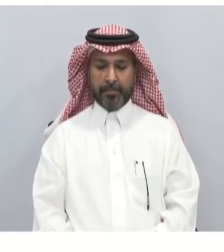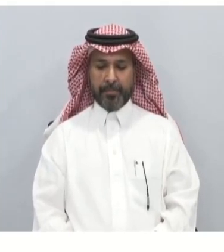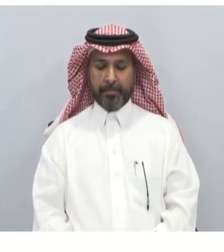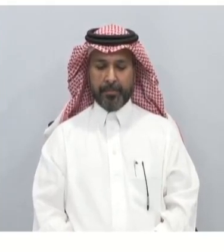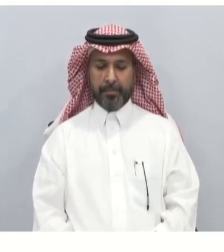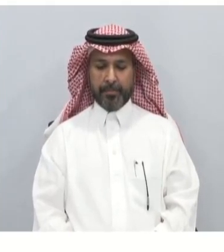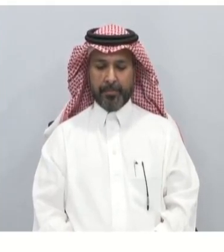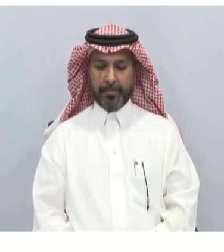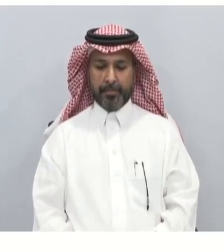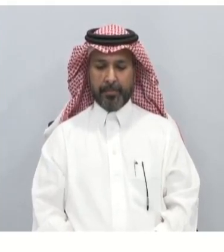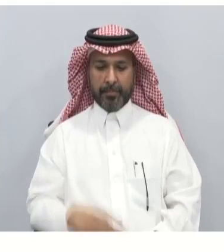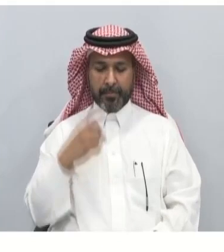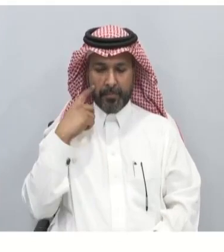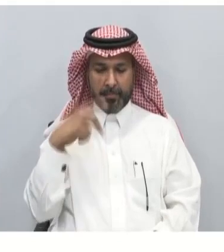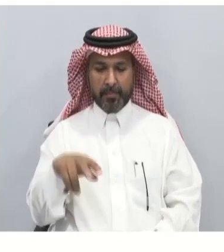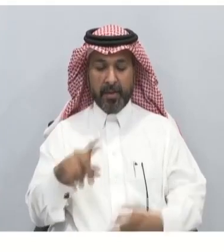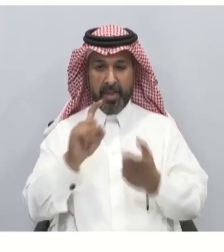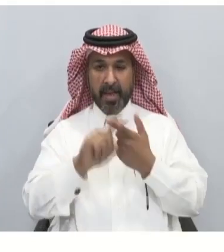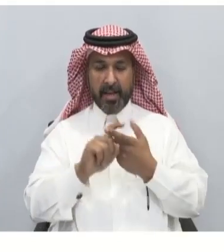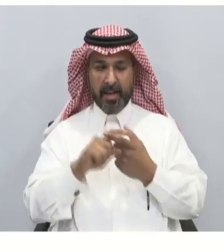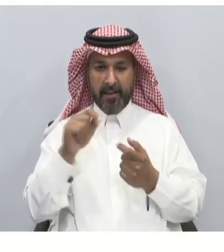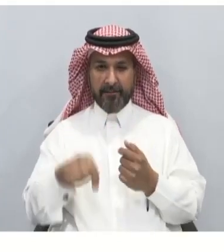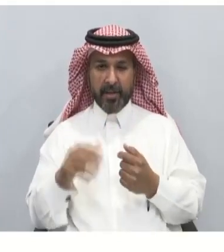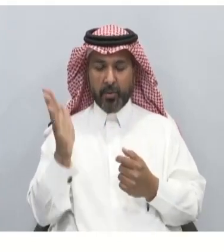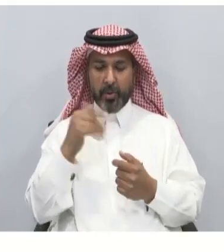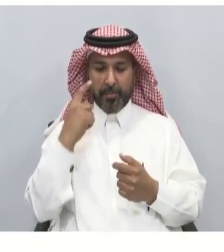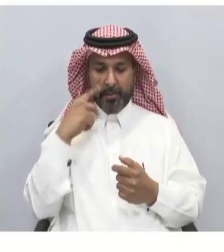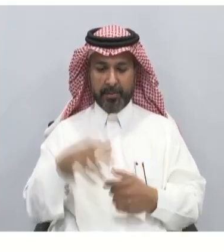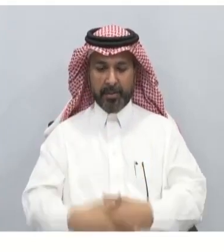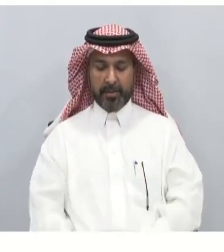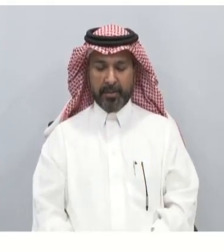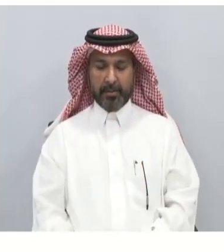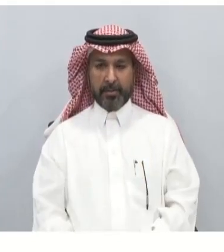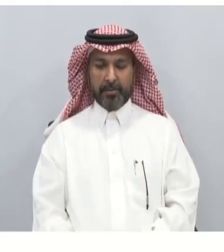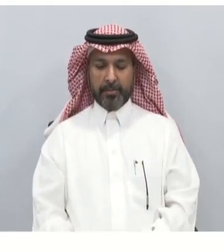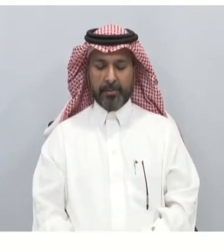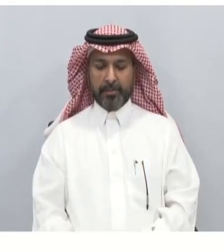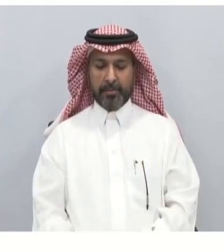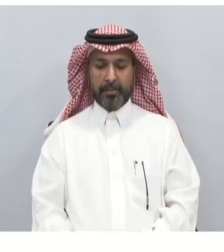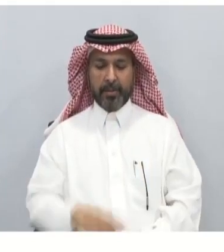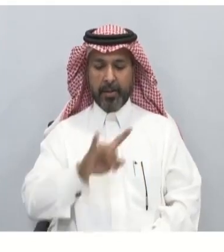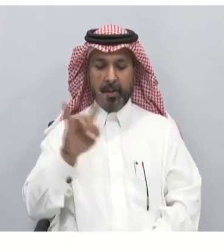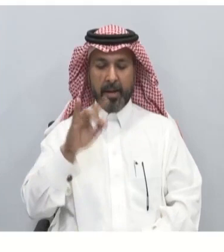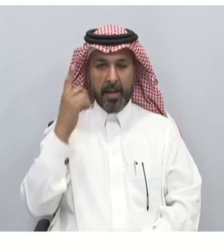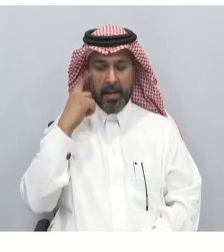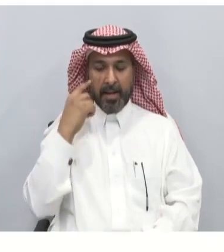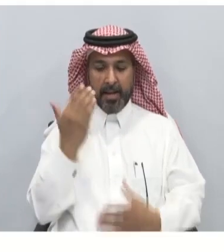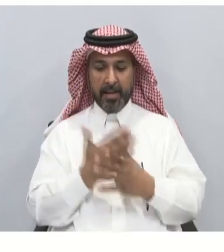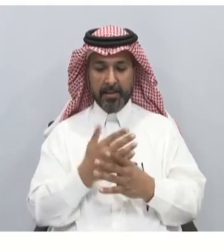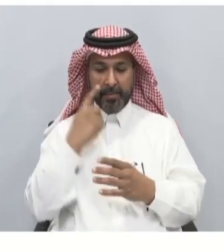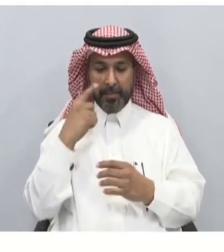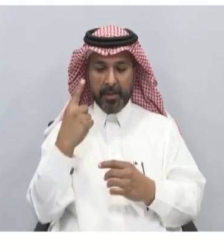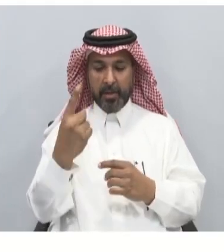طبعا حدد ما إذا كانت كل علاقة فيما يأتي دالة أم لا. طبعا هذه تمثل دالة، ليه؟ لا تمثل عفوا دالة، لأن المدخلة